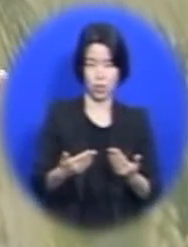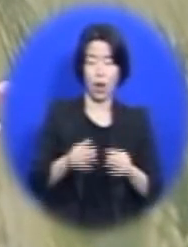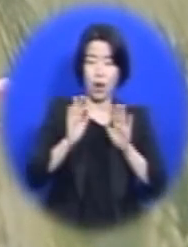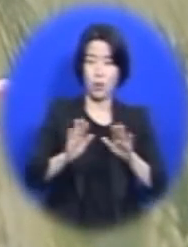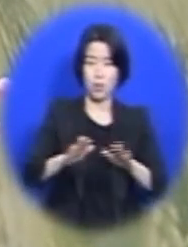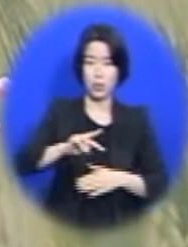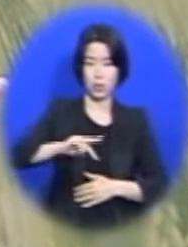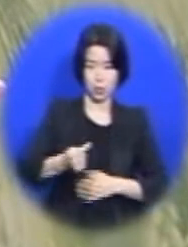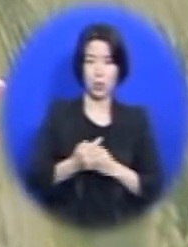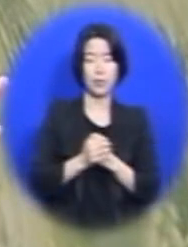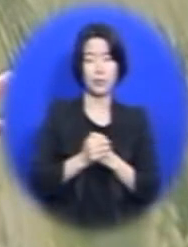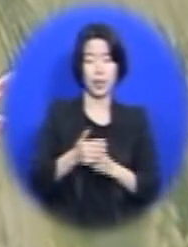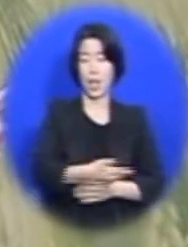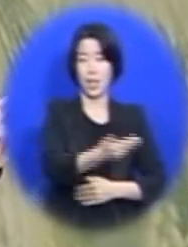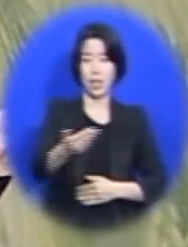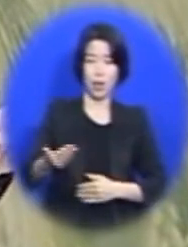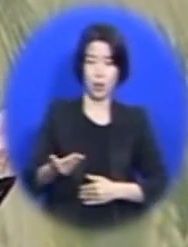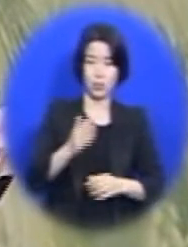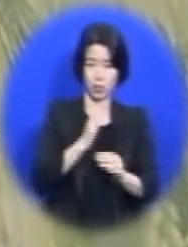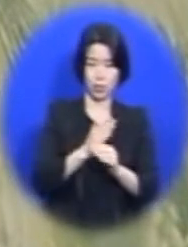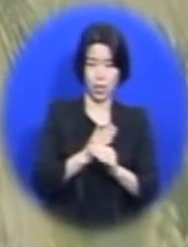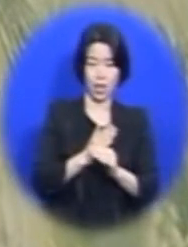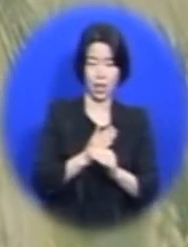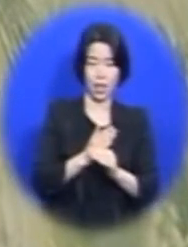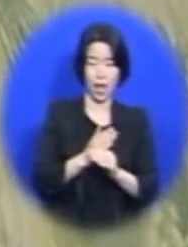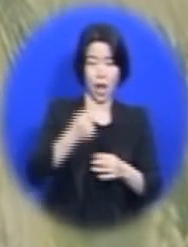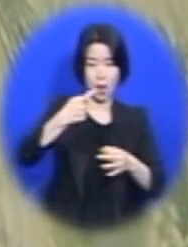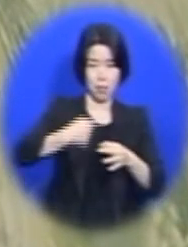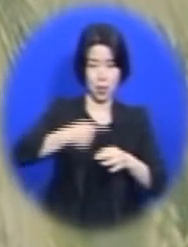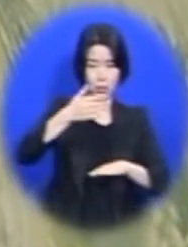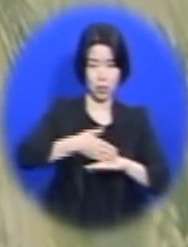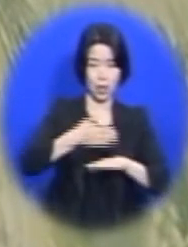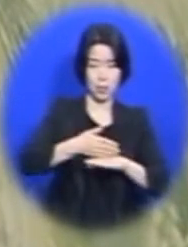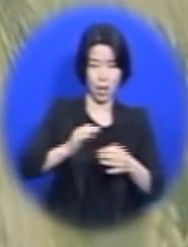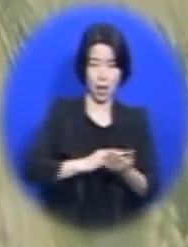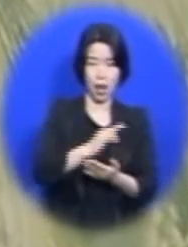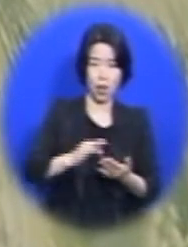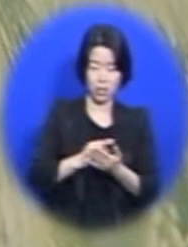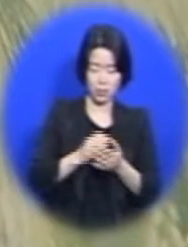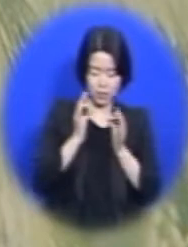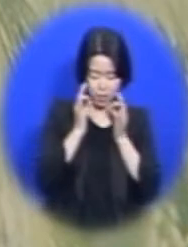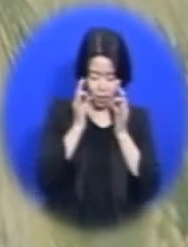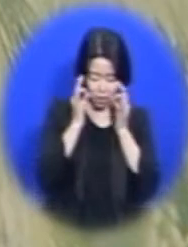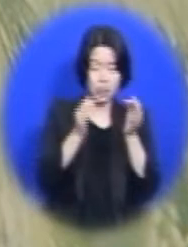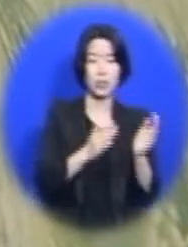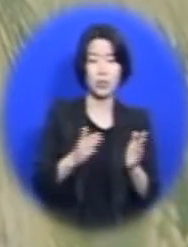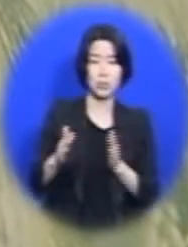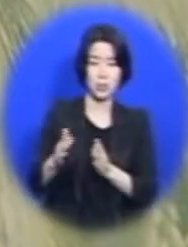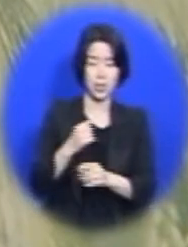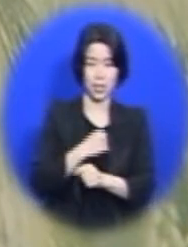오늘도 여러분들 가운데 맥주 감사 헌금을 정성껏 정말